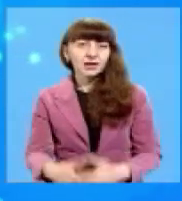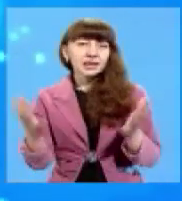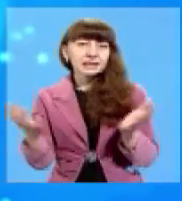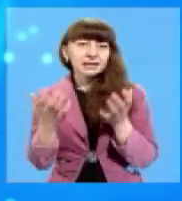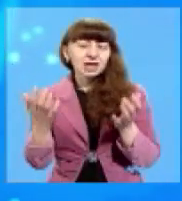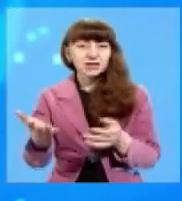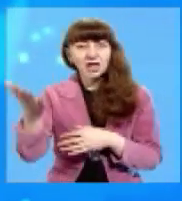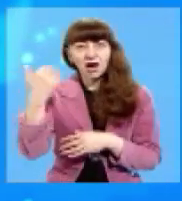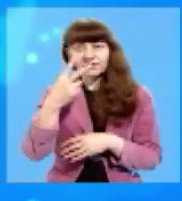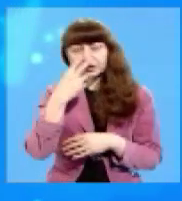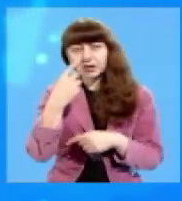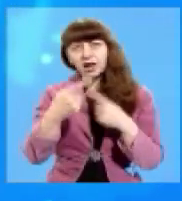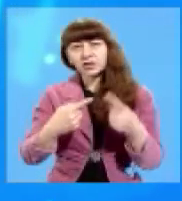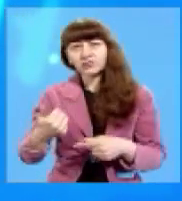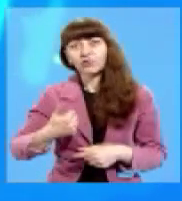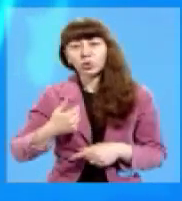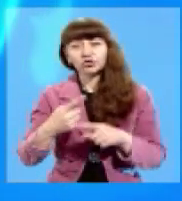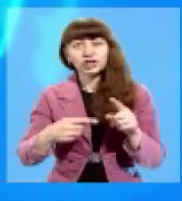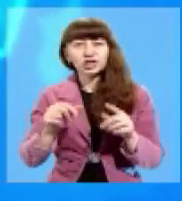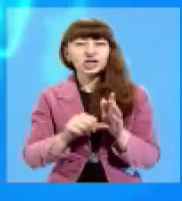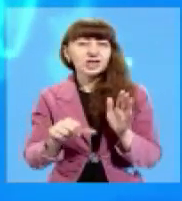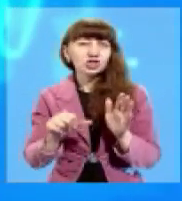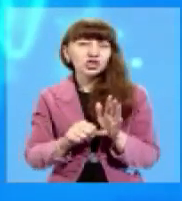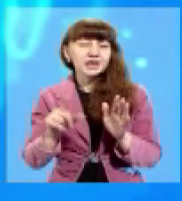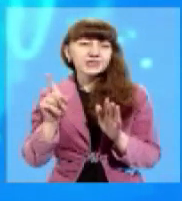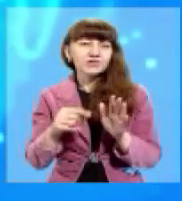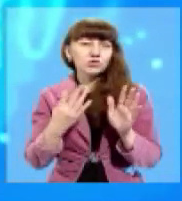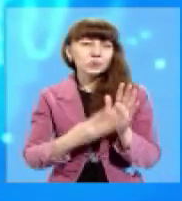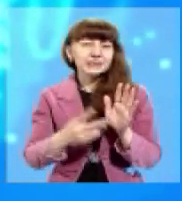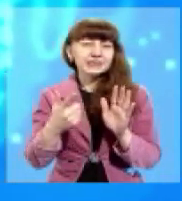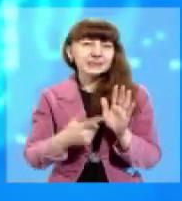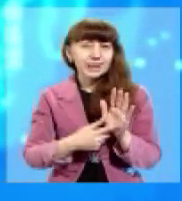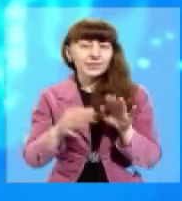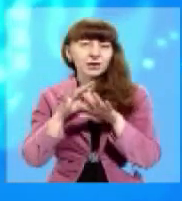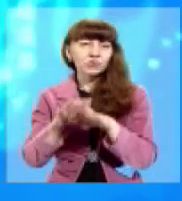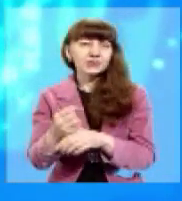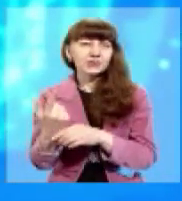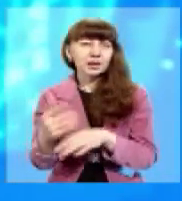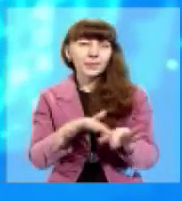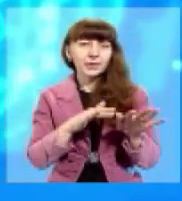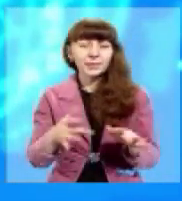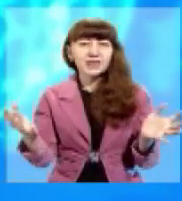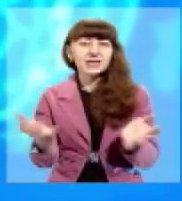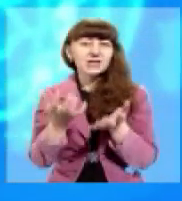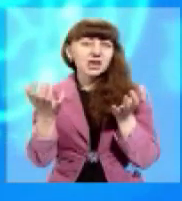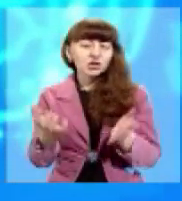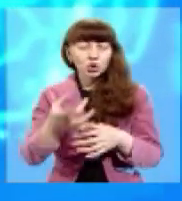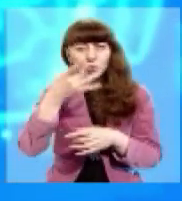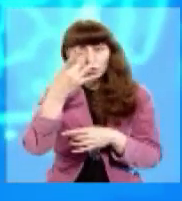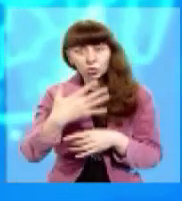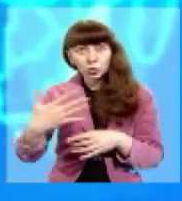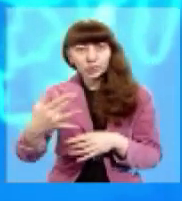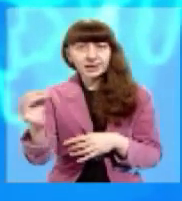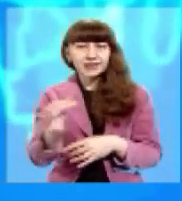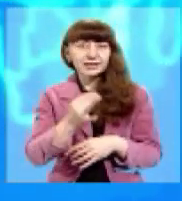Сохраняя давние традиции, в воинской части 66-97 продолжается ряд мероприятий по сохранению культуры и традиций казахского